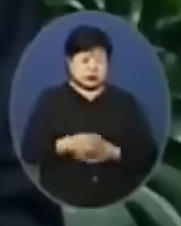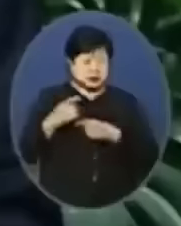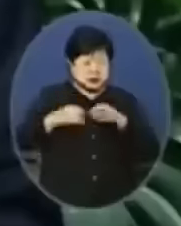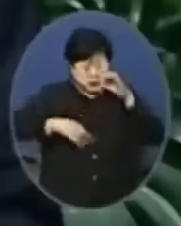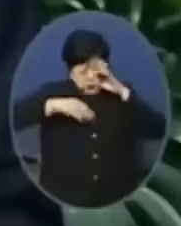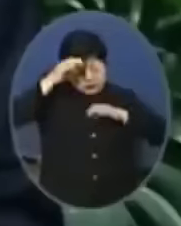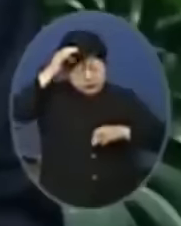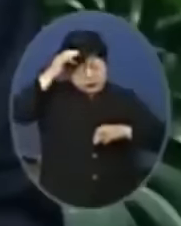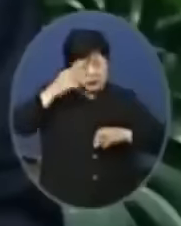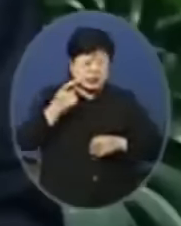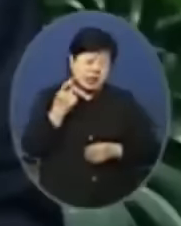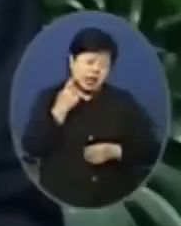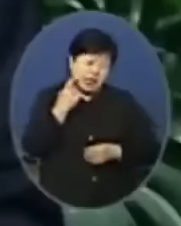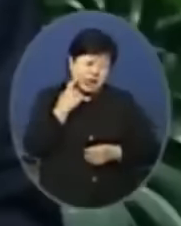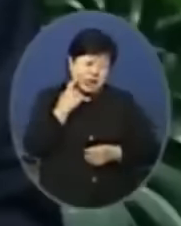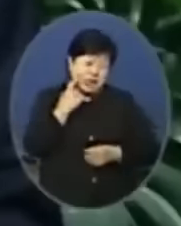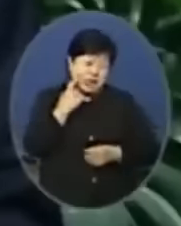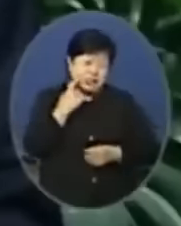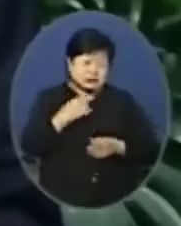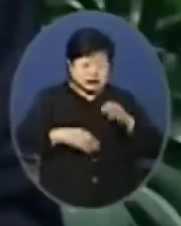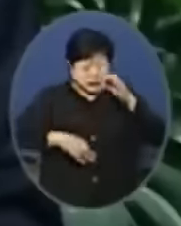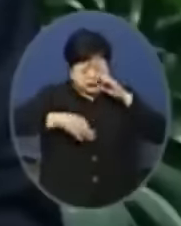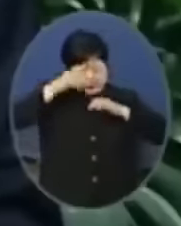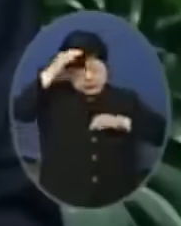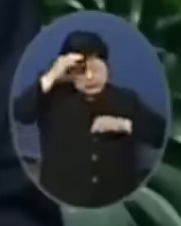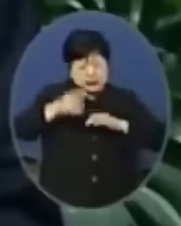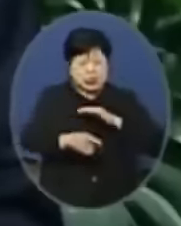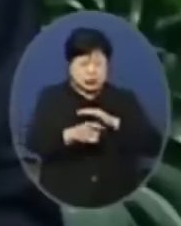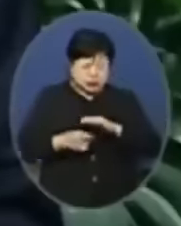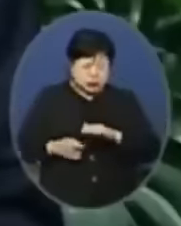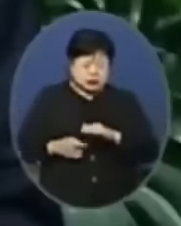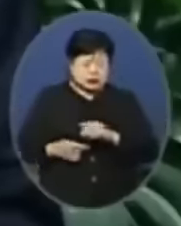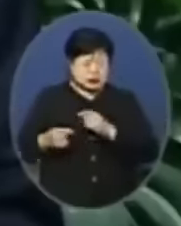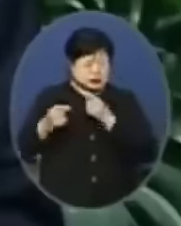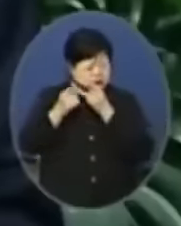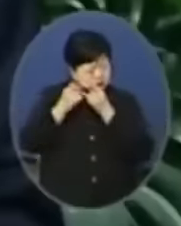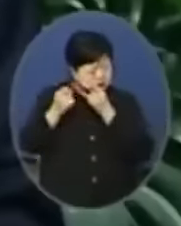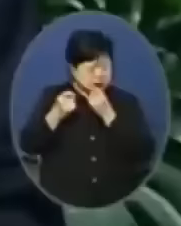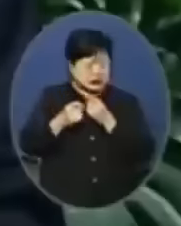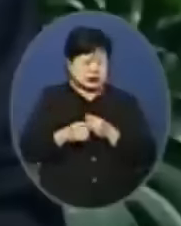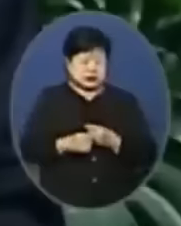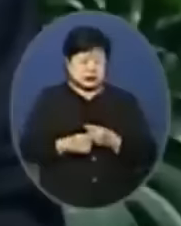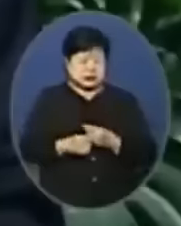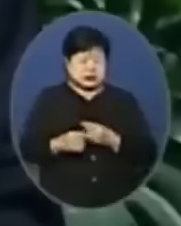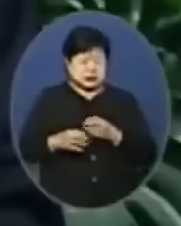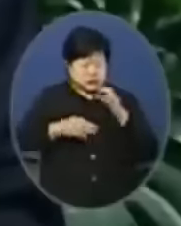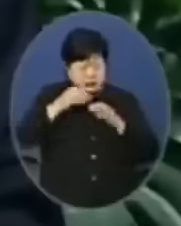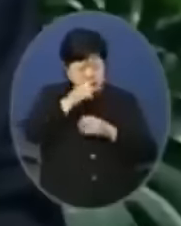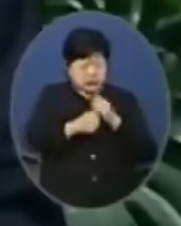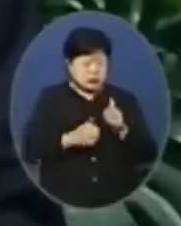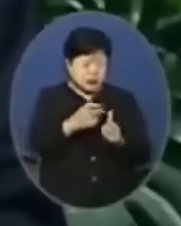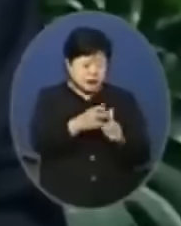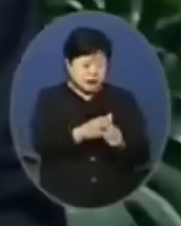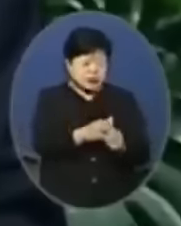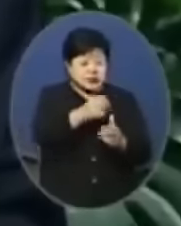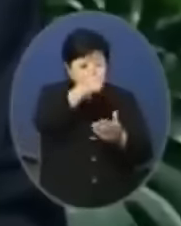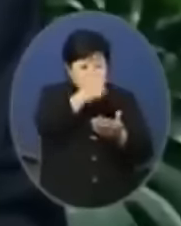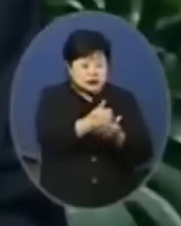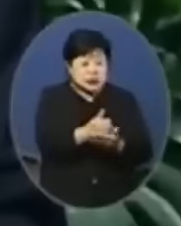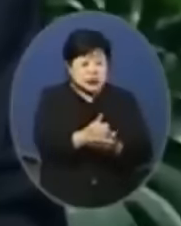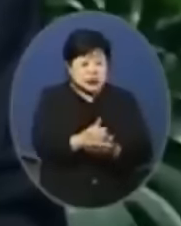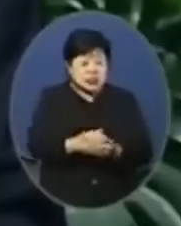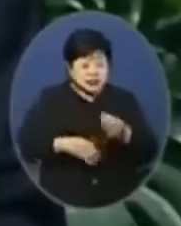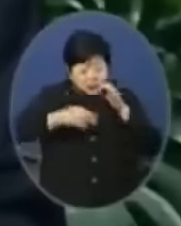아닙니까? 거짓말쟁이는 거짓말하는 것이 허물이고 도둑질하는 사람은 도둑질하는 것이 허물이고 하나님을 반역한 죄에다가